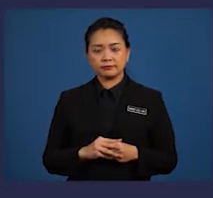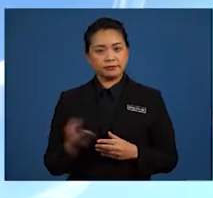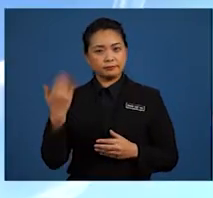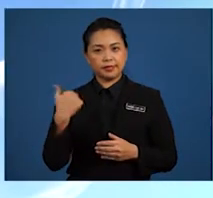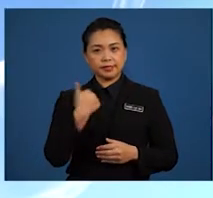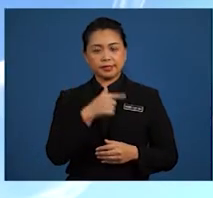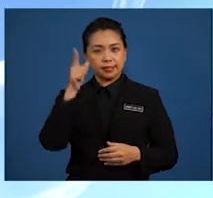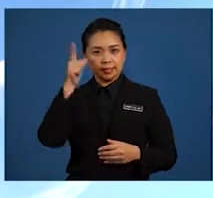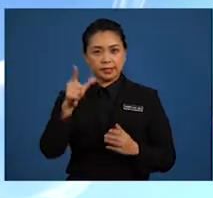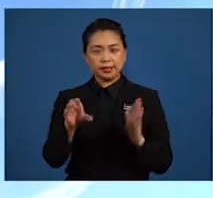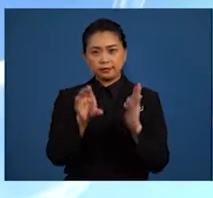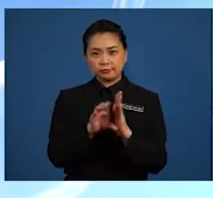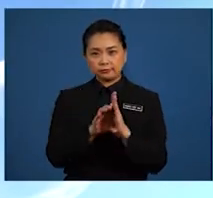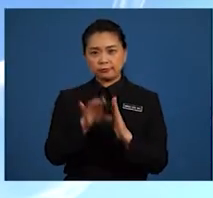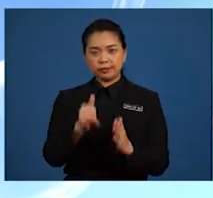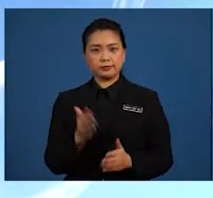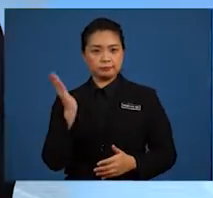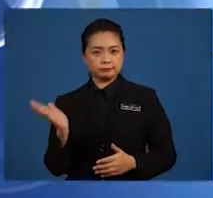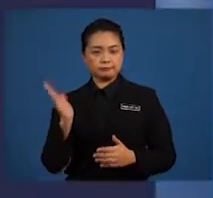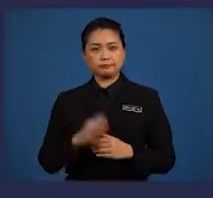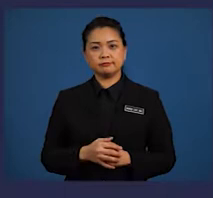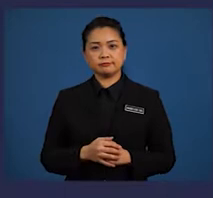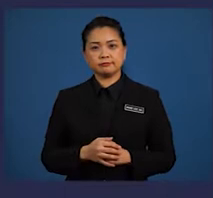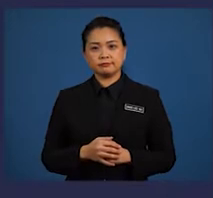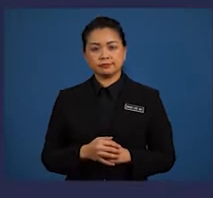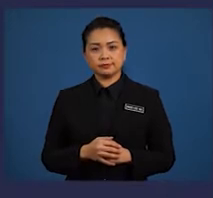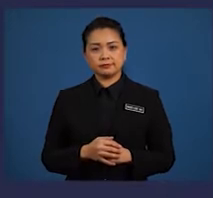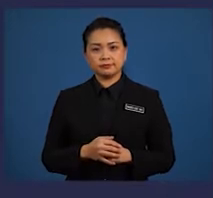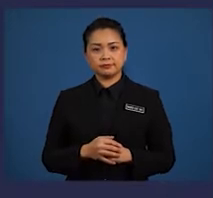Mari kita lihat contoh yang dipaparkan ini